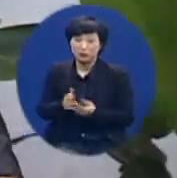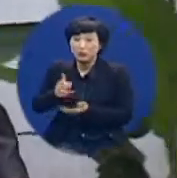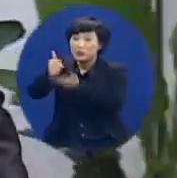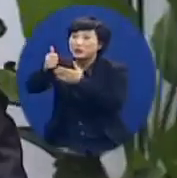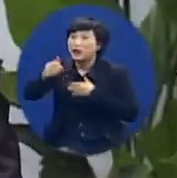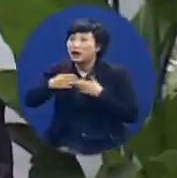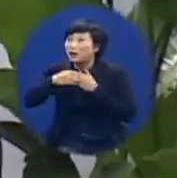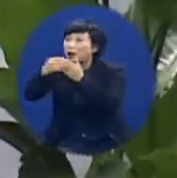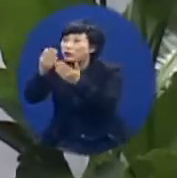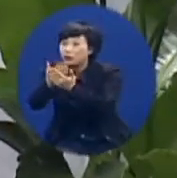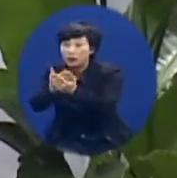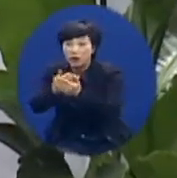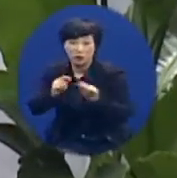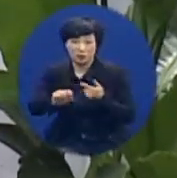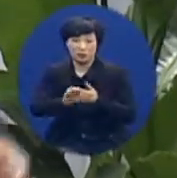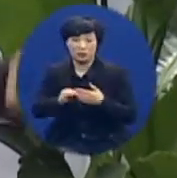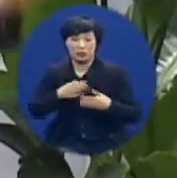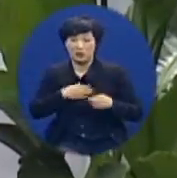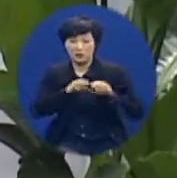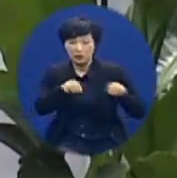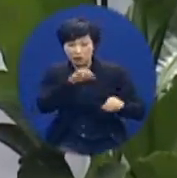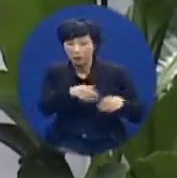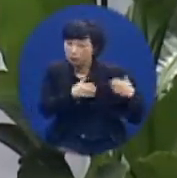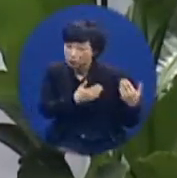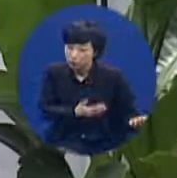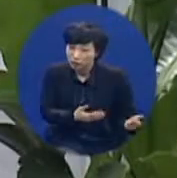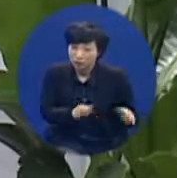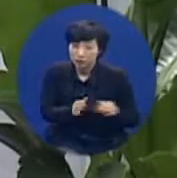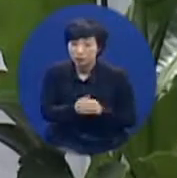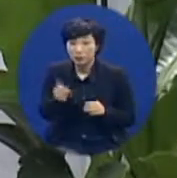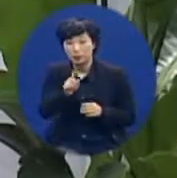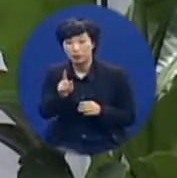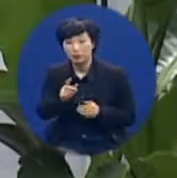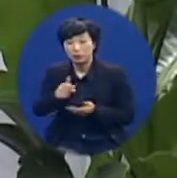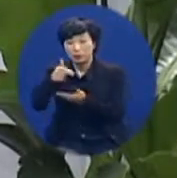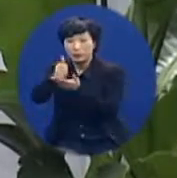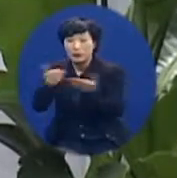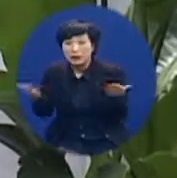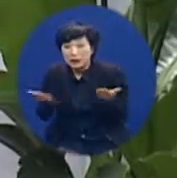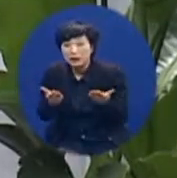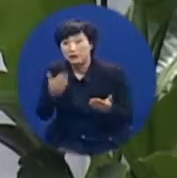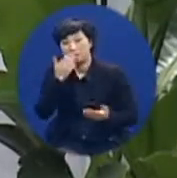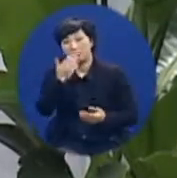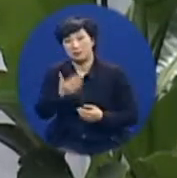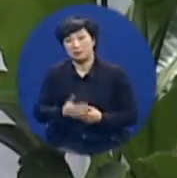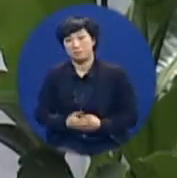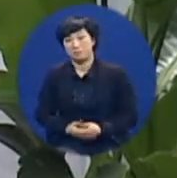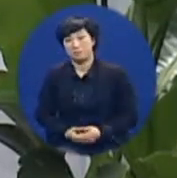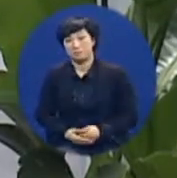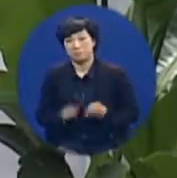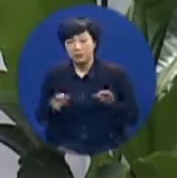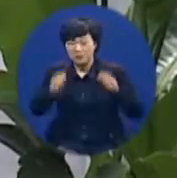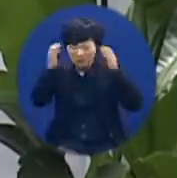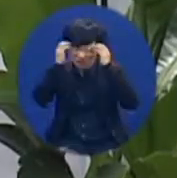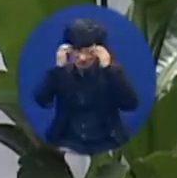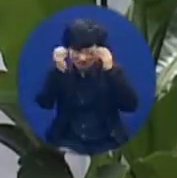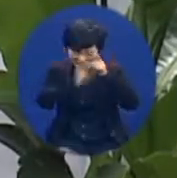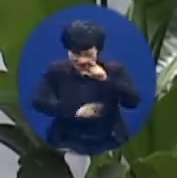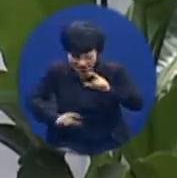가든지 땅에다든지 주님 역사 속에서 주님이 일하실 것이다 고통 당하면